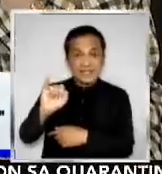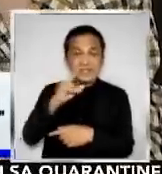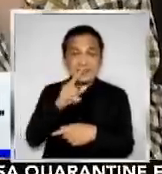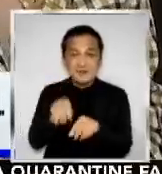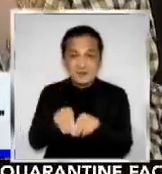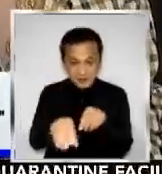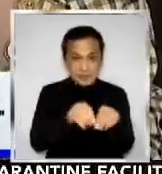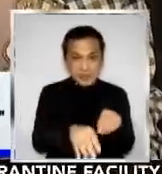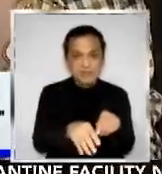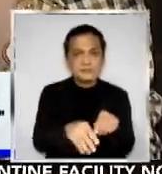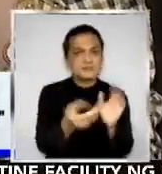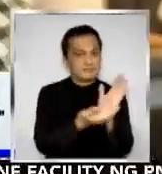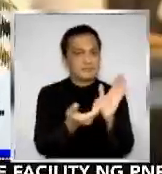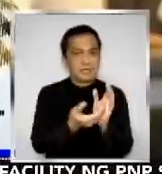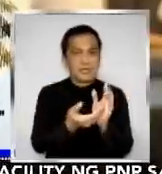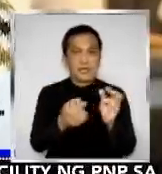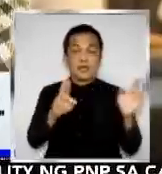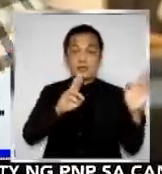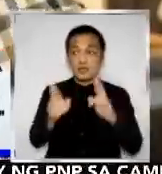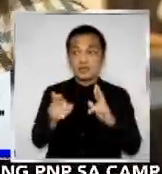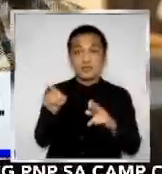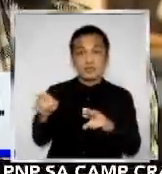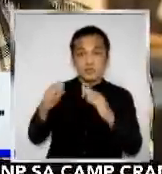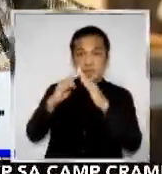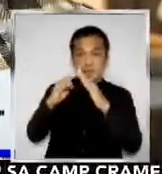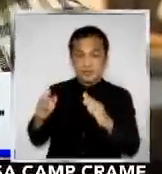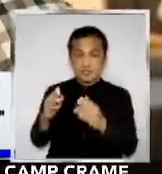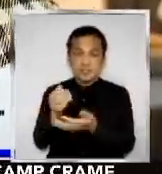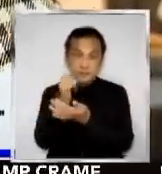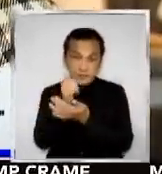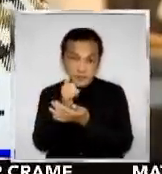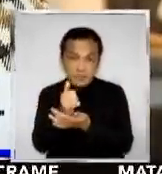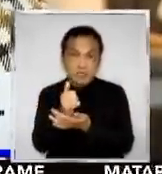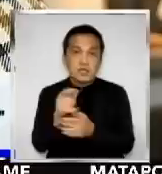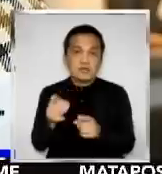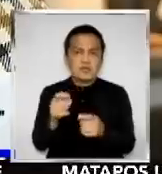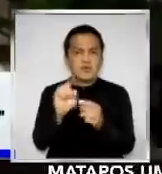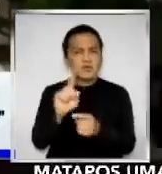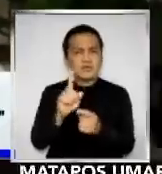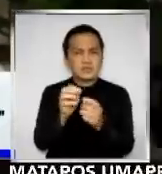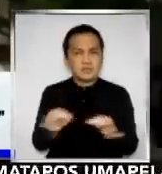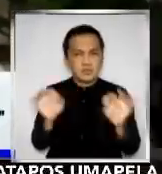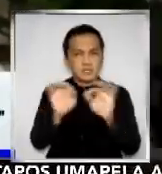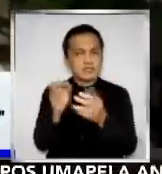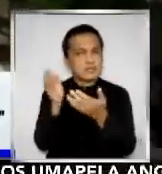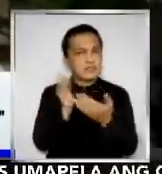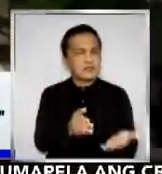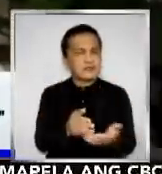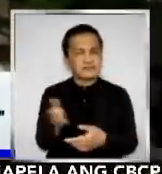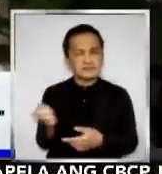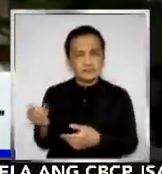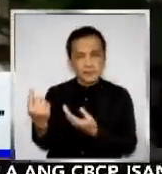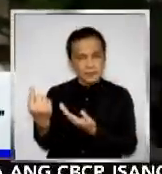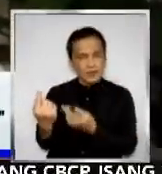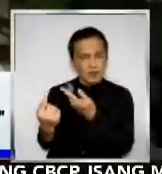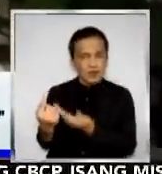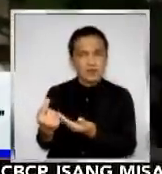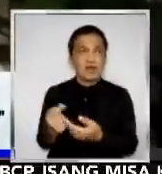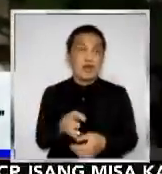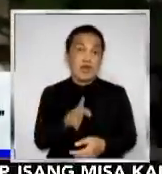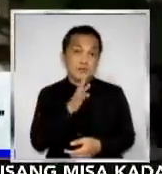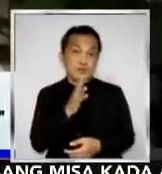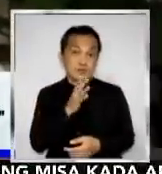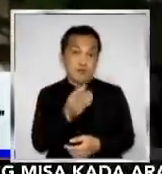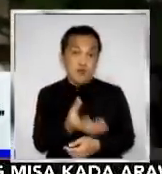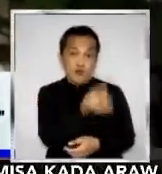titirahan sa locking taping. Ano kaya ang importanteng dadali ni Heart? I spoke to the owners of the hotel if they can